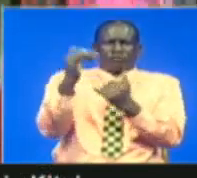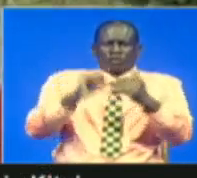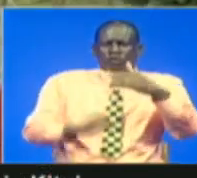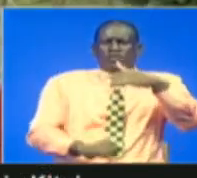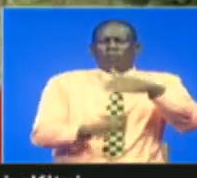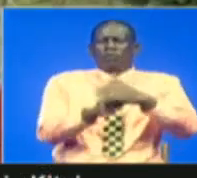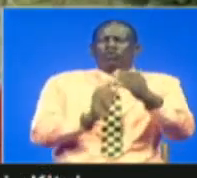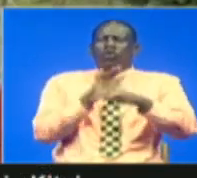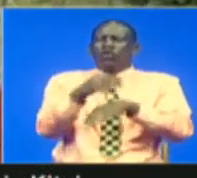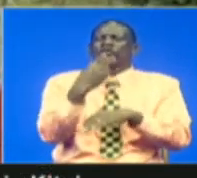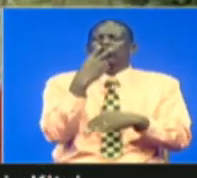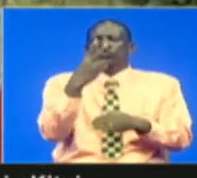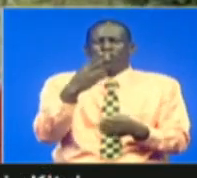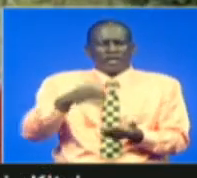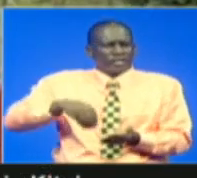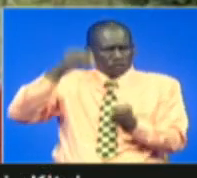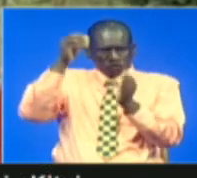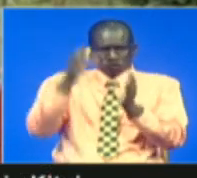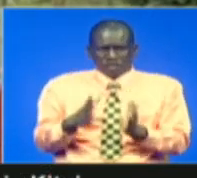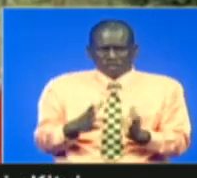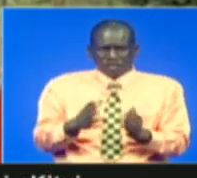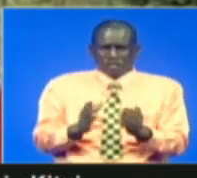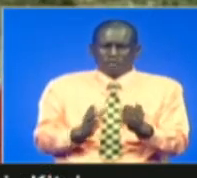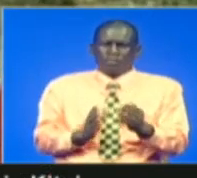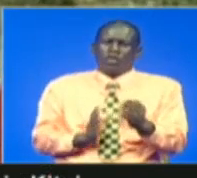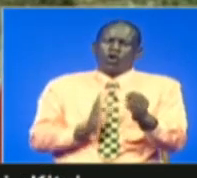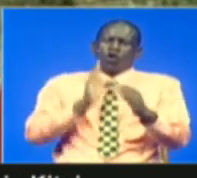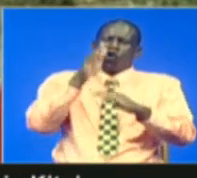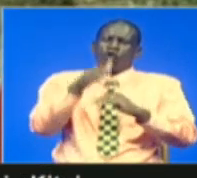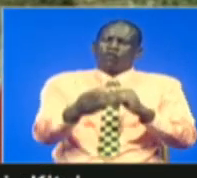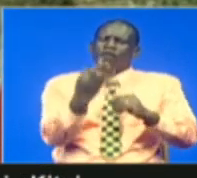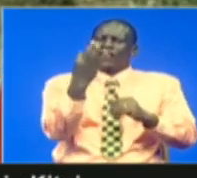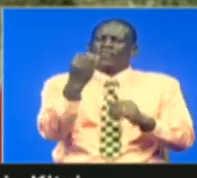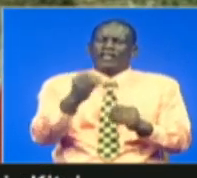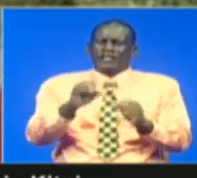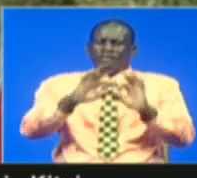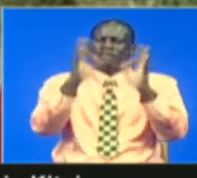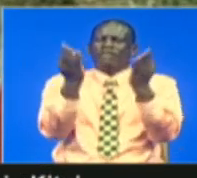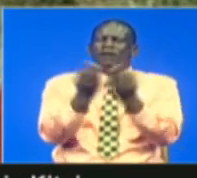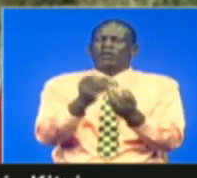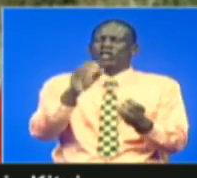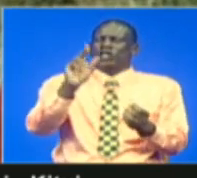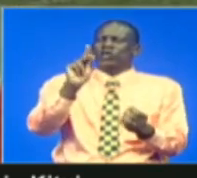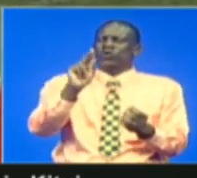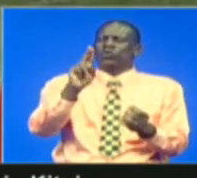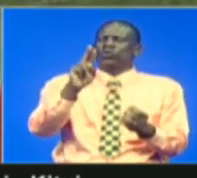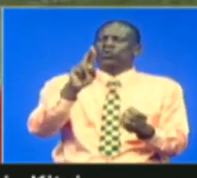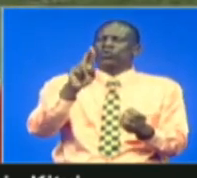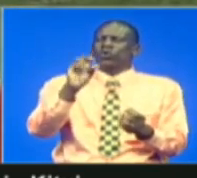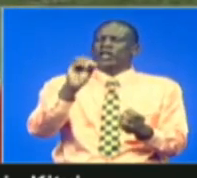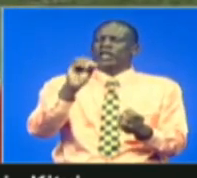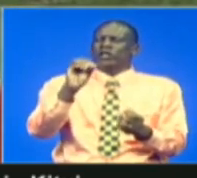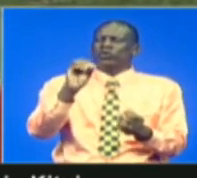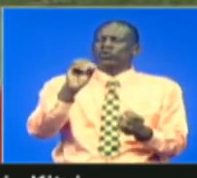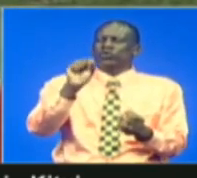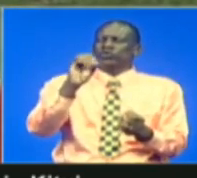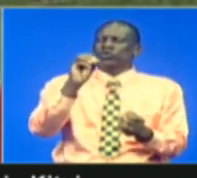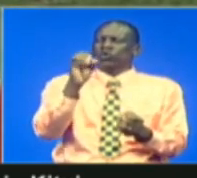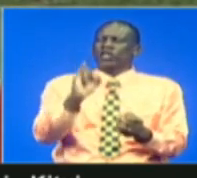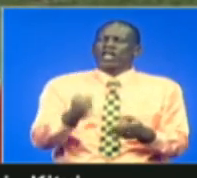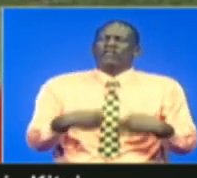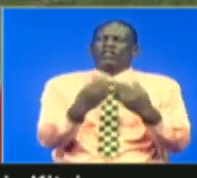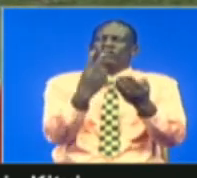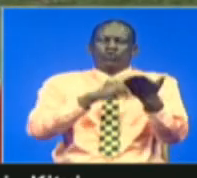200. Hatimaye zaidi ya familia 30 kukorisoi zimepewa makataa ya wiki mbili kuhama makazi yao